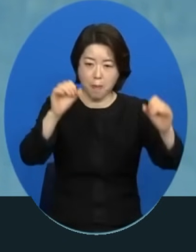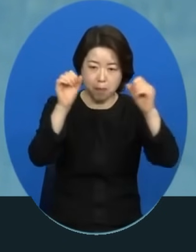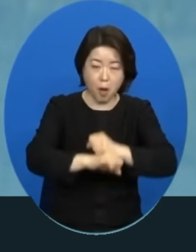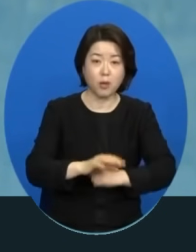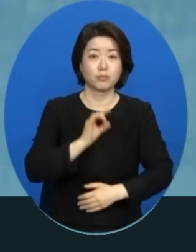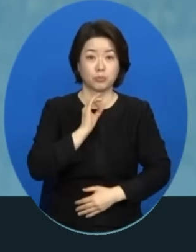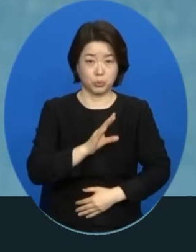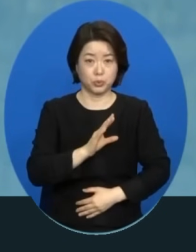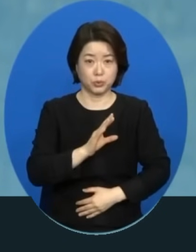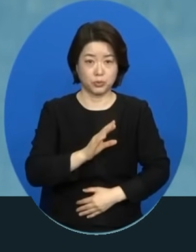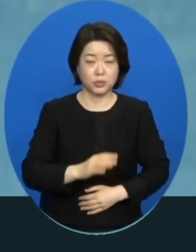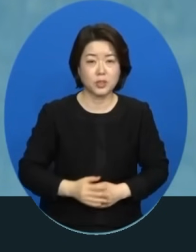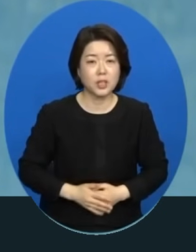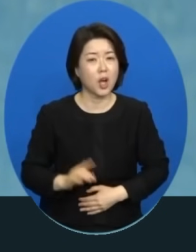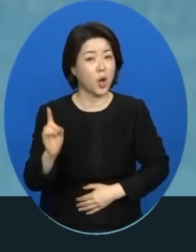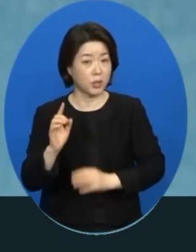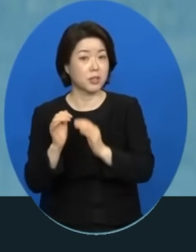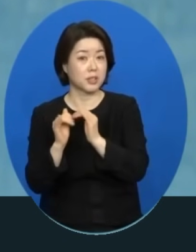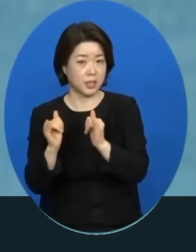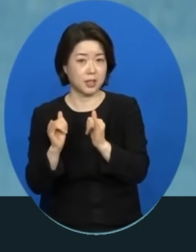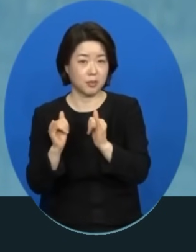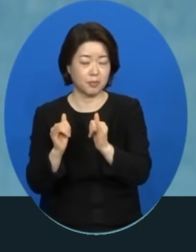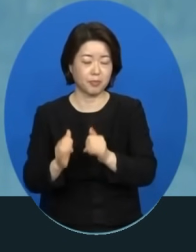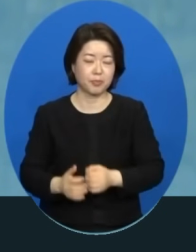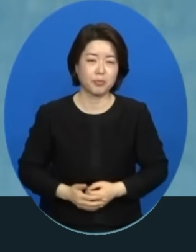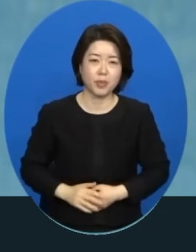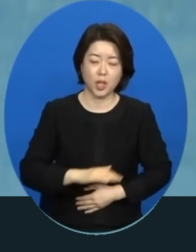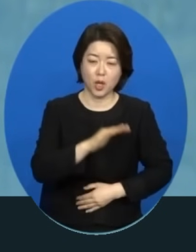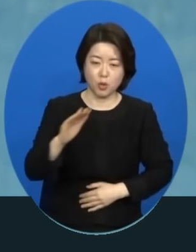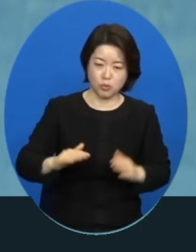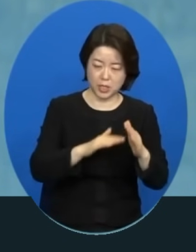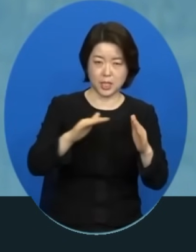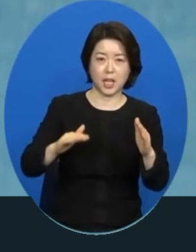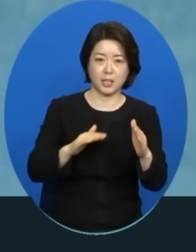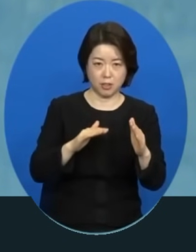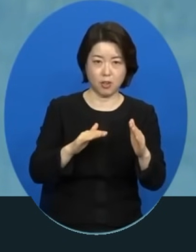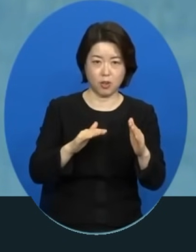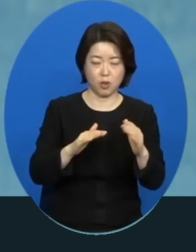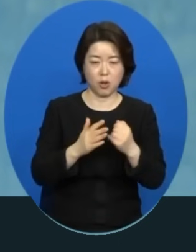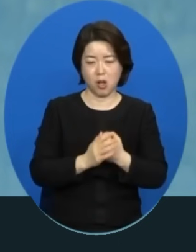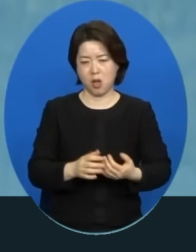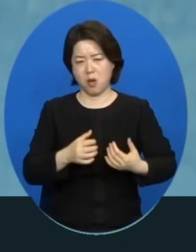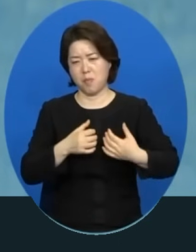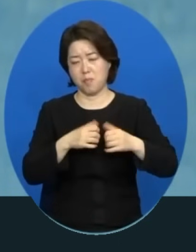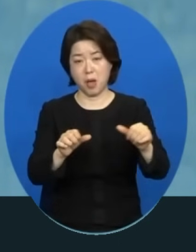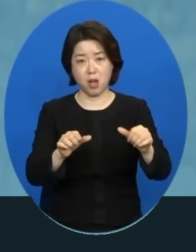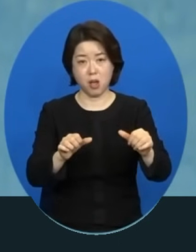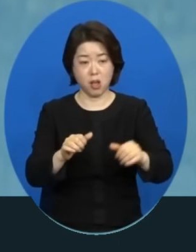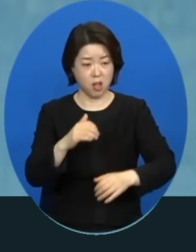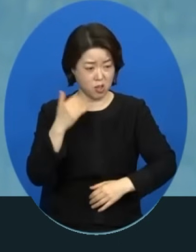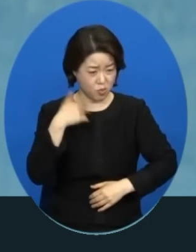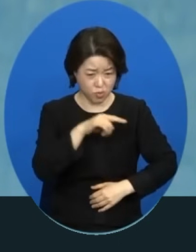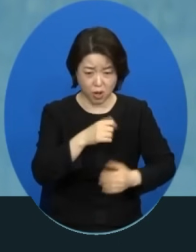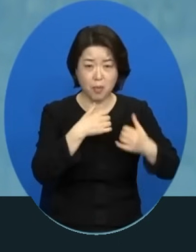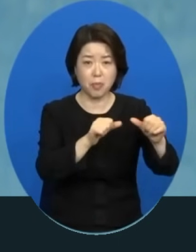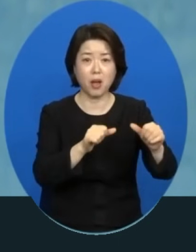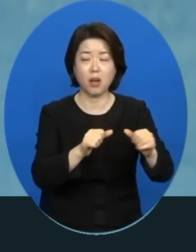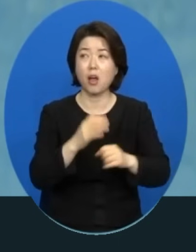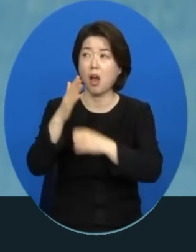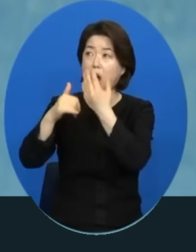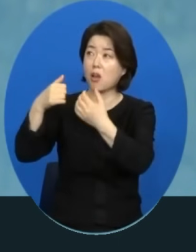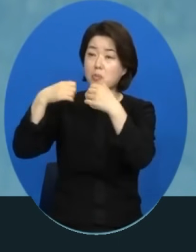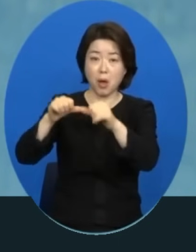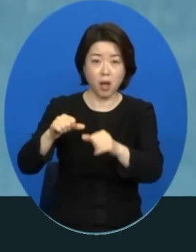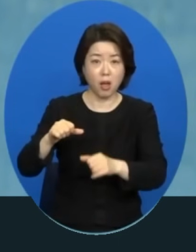것뿐이라고 했습니다. 어떤 분들이 우리 가정을 파괴했습니다. 누군가가 하나님이 파괴했습니다 이런